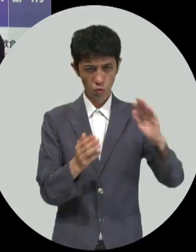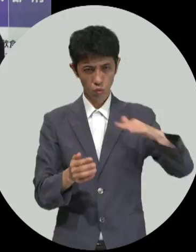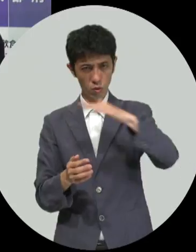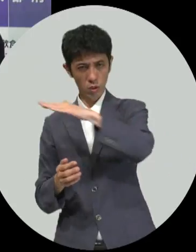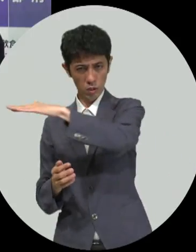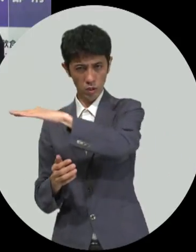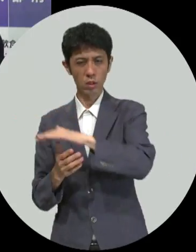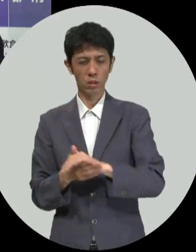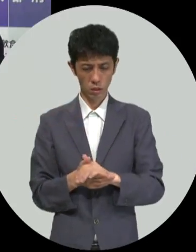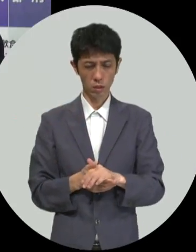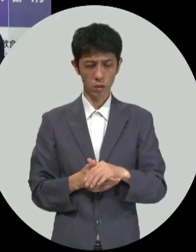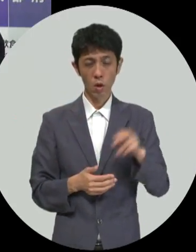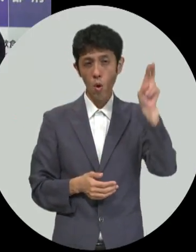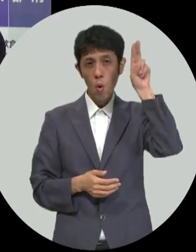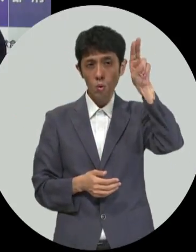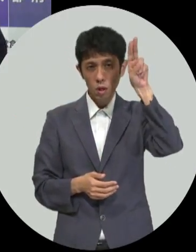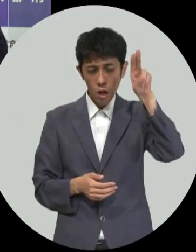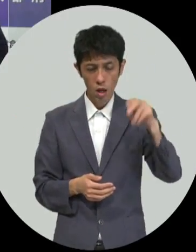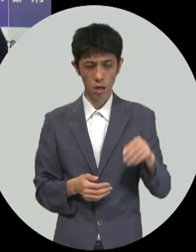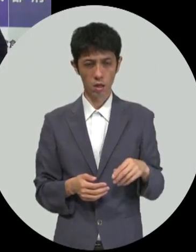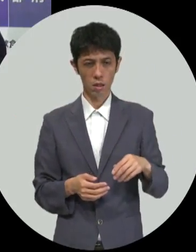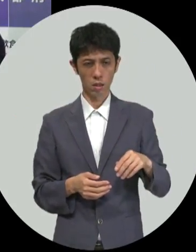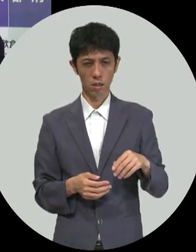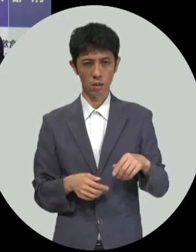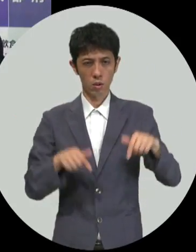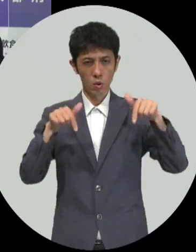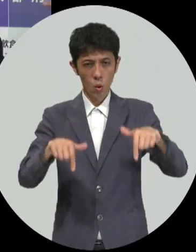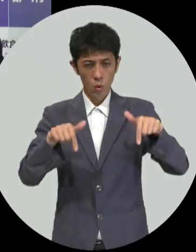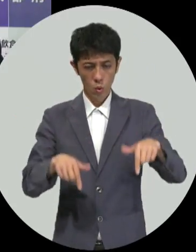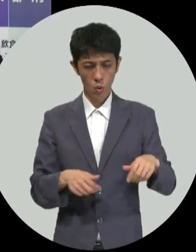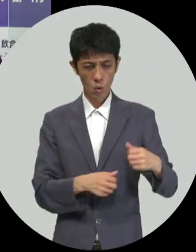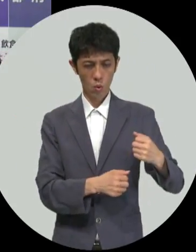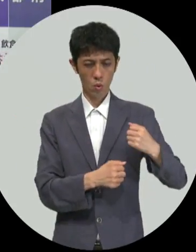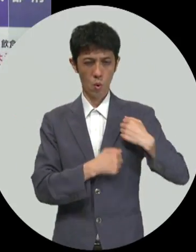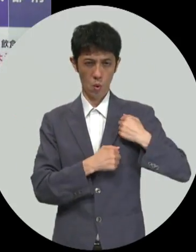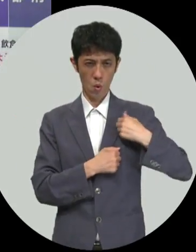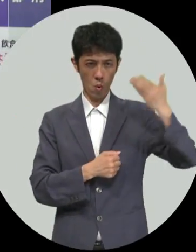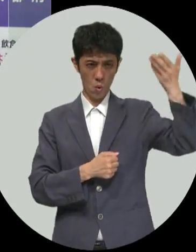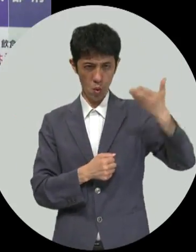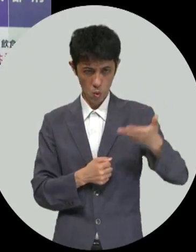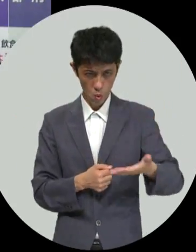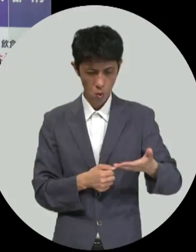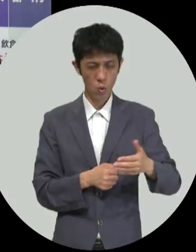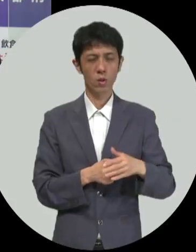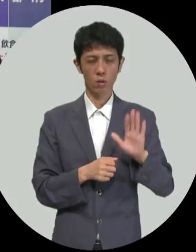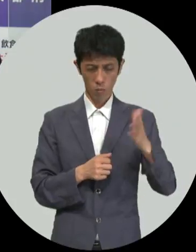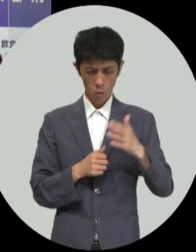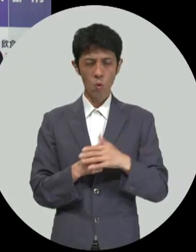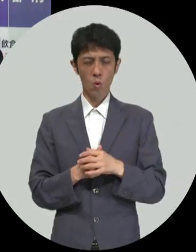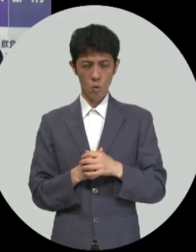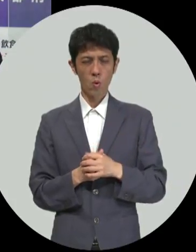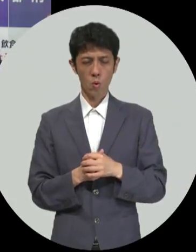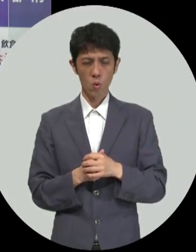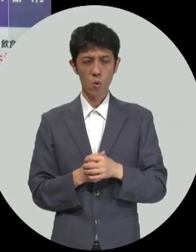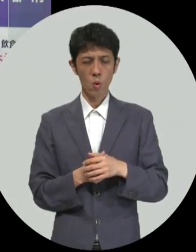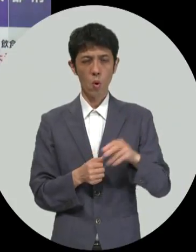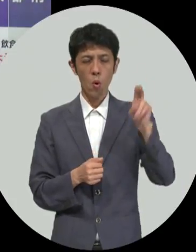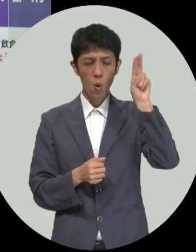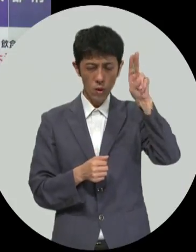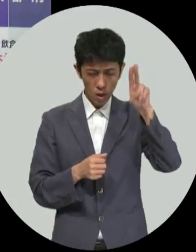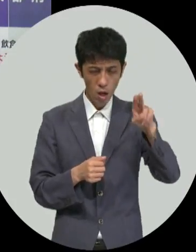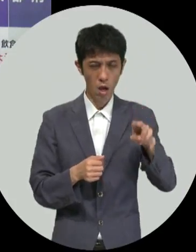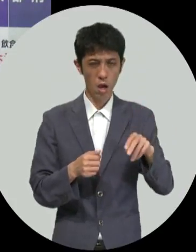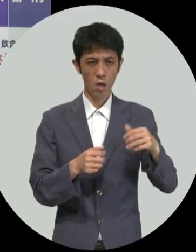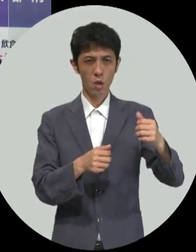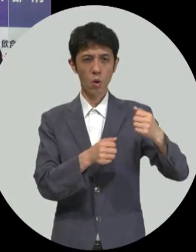大阪、京都、兵庫の順でございますが、これ過去も4波の時には大阪、兵庫かなり高くて、